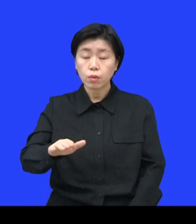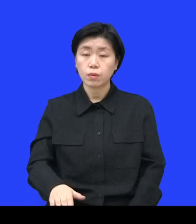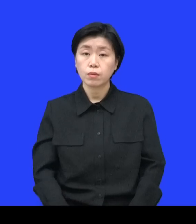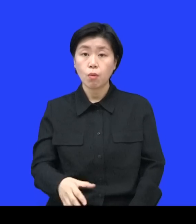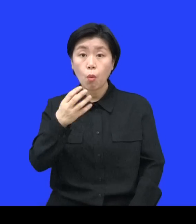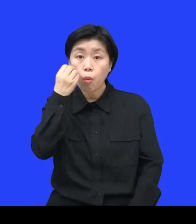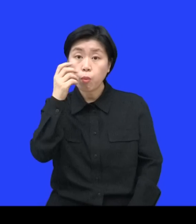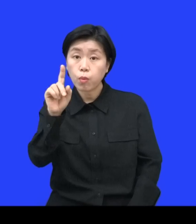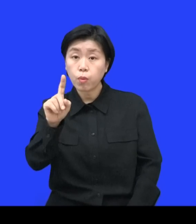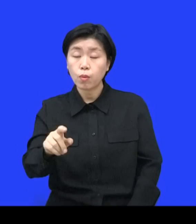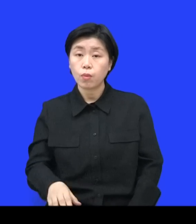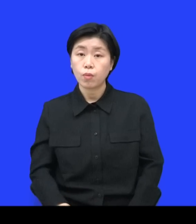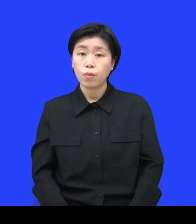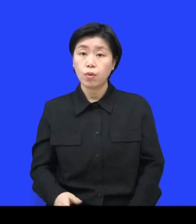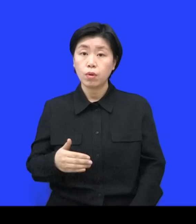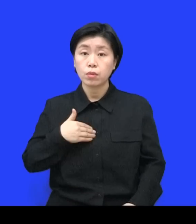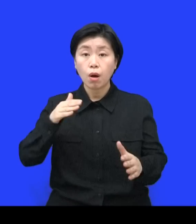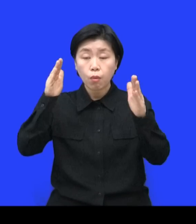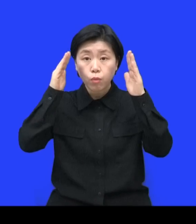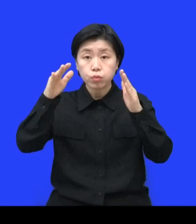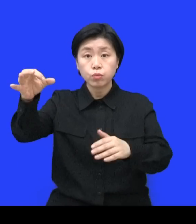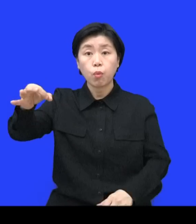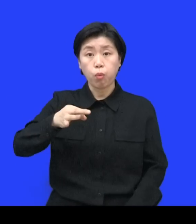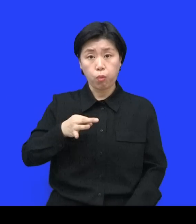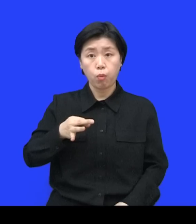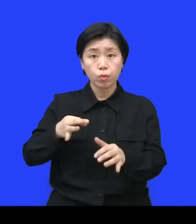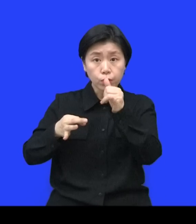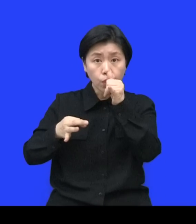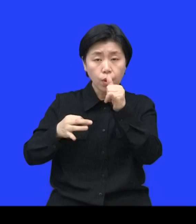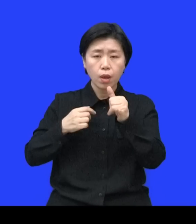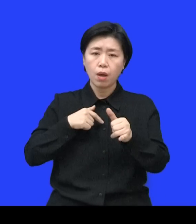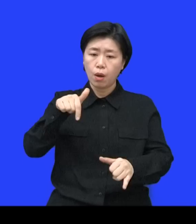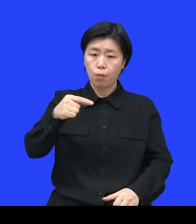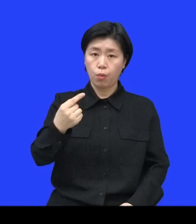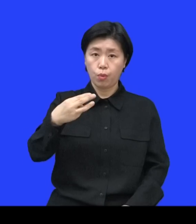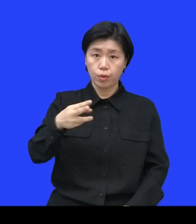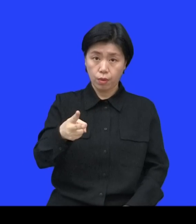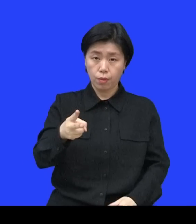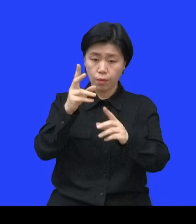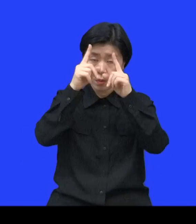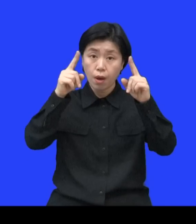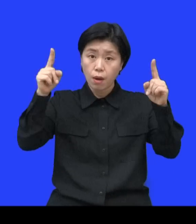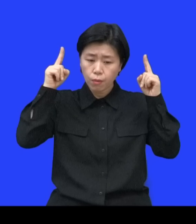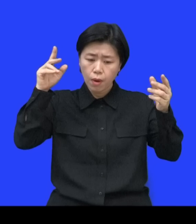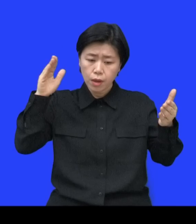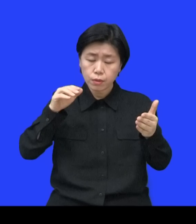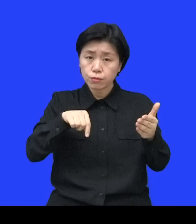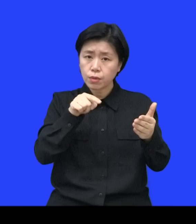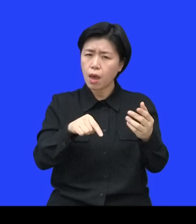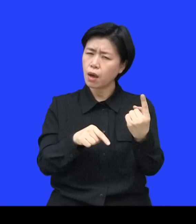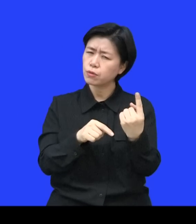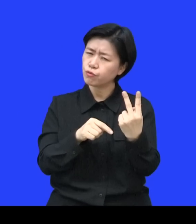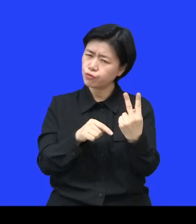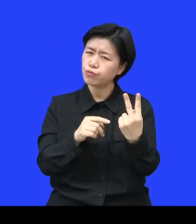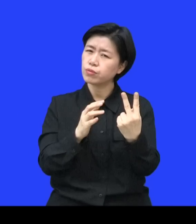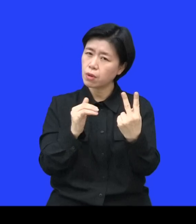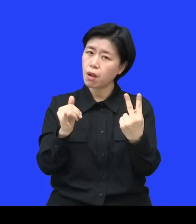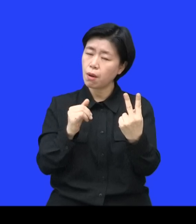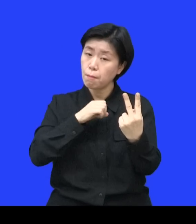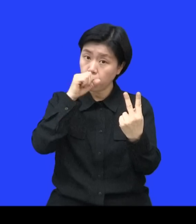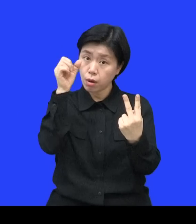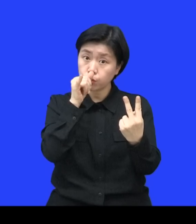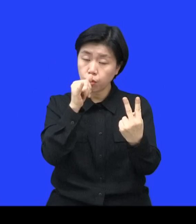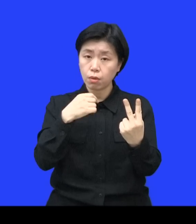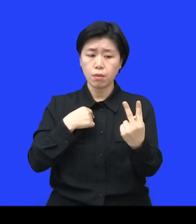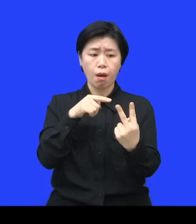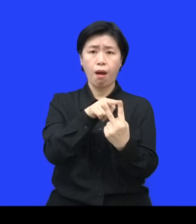않았는데 장학금이 저희 학교에서 1명인가 2명인가 됐을 거예요. 근데 보니까 저는 그냥 다음 학기